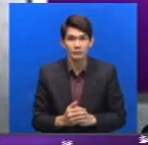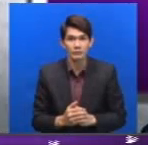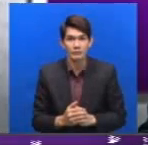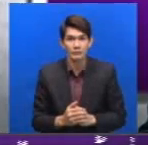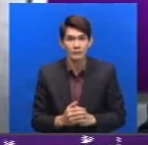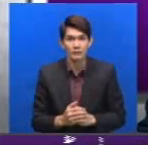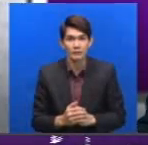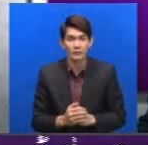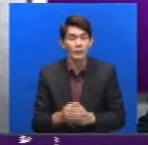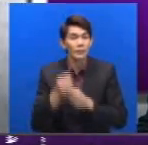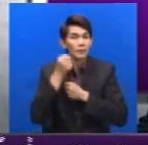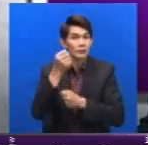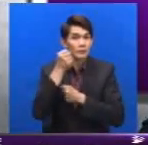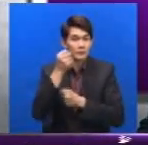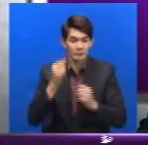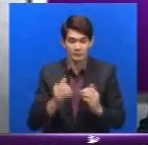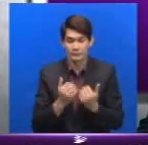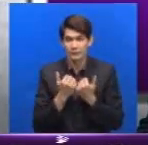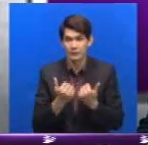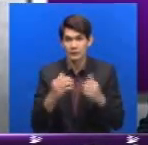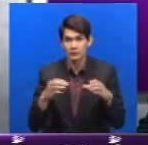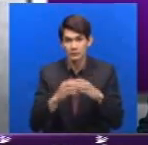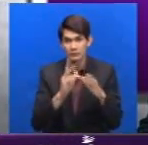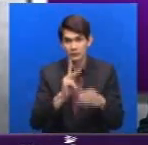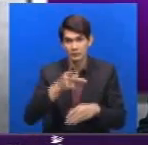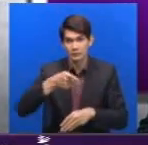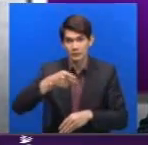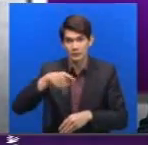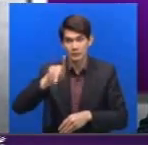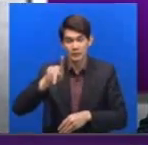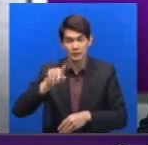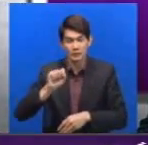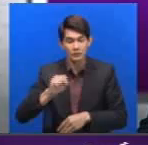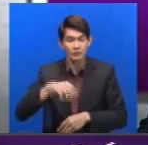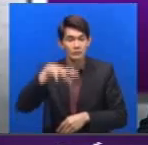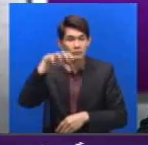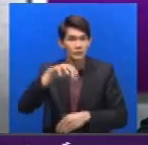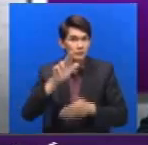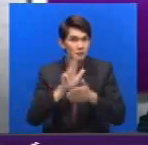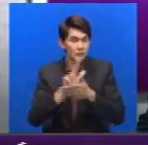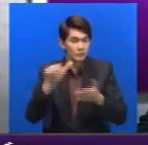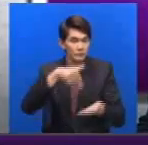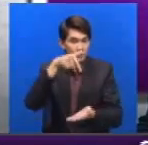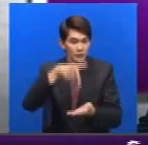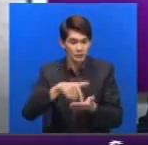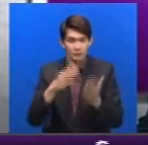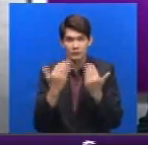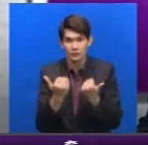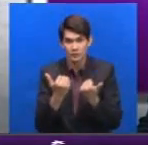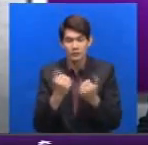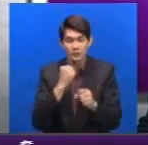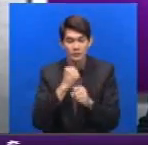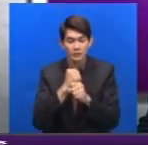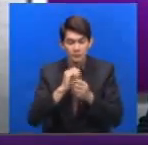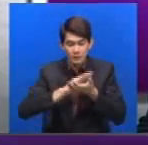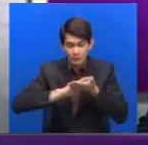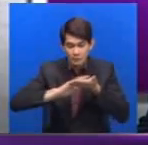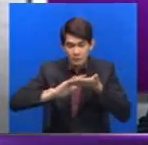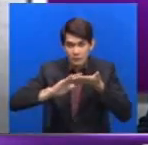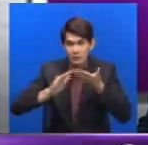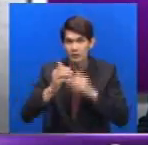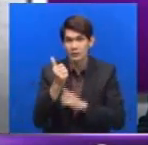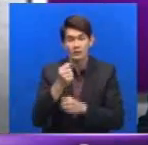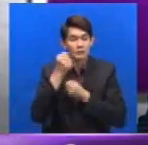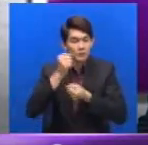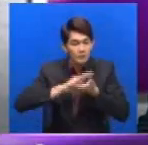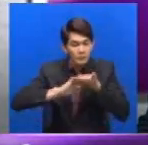ส่วนบรรยากาศของการชุมนุมนะคะจากกลุ่มกปปสที่เวทีปทุมวันและสวนลุมพินีวันนี้ก็ยังคงเป็นไปด้วยความเรียบร้อยค่ะไม่มีการ